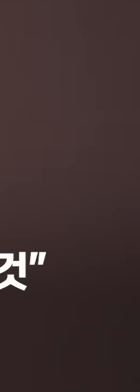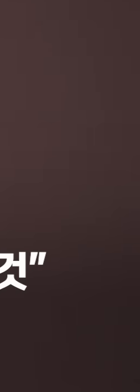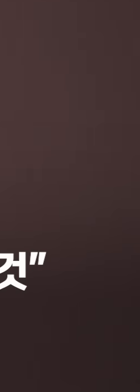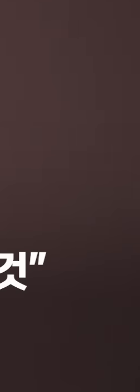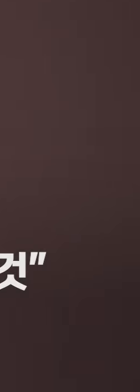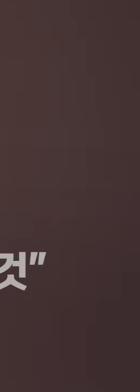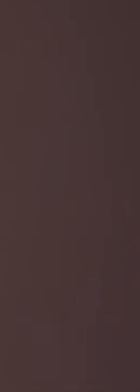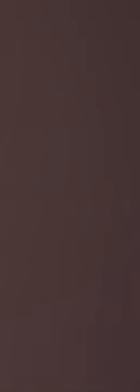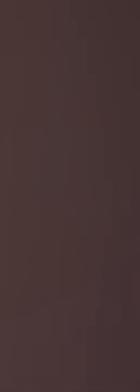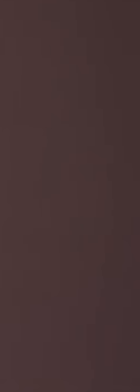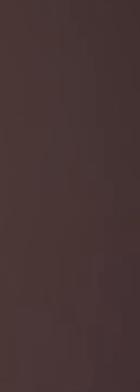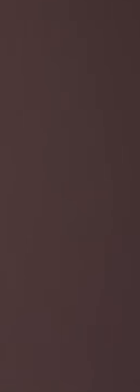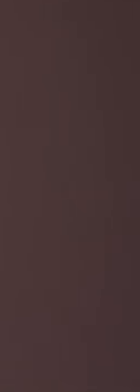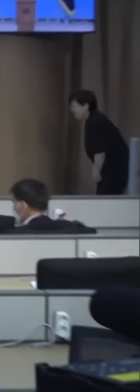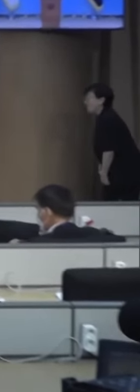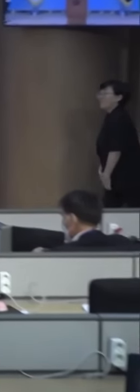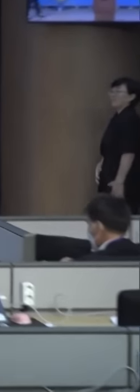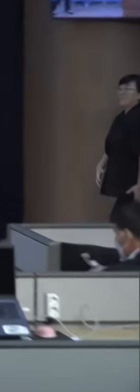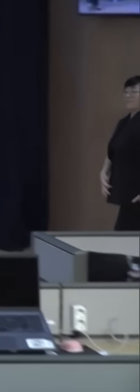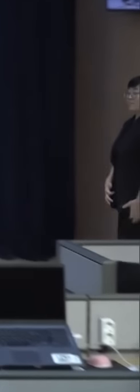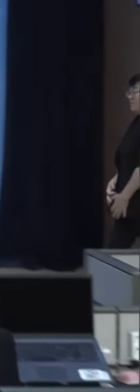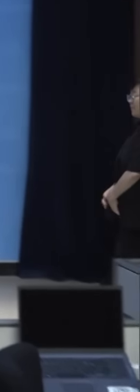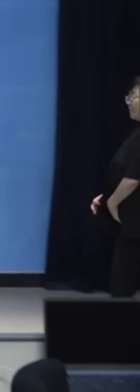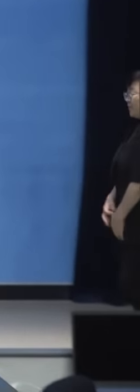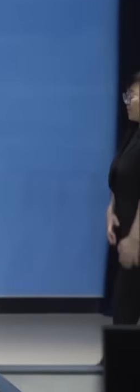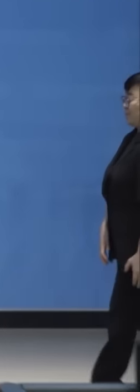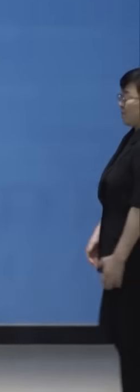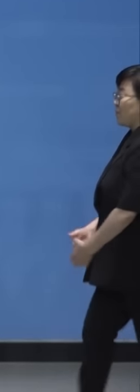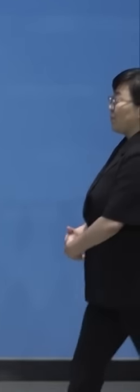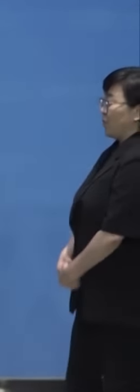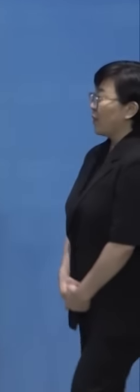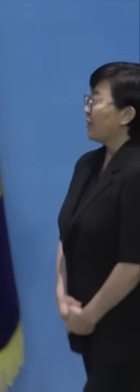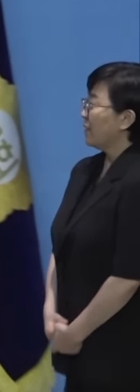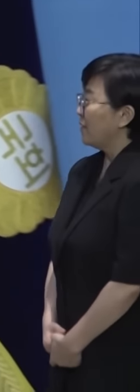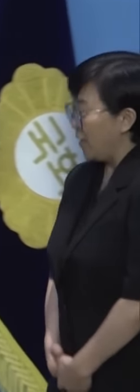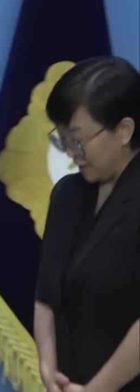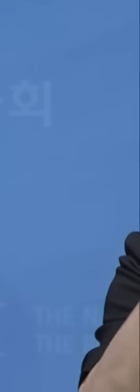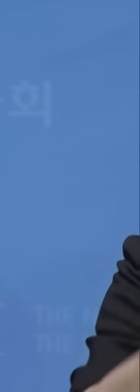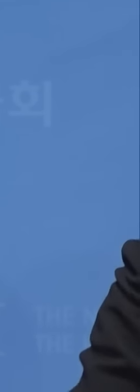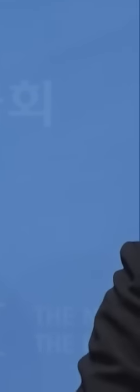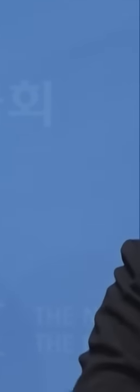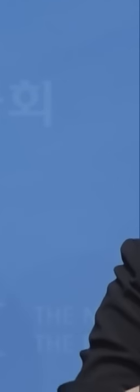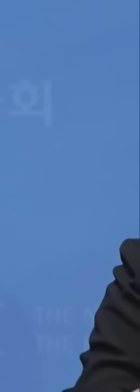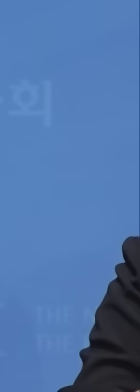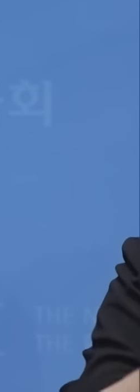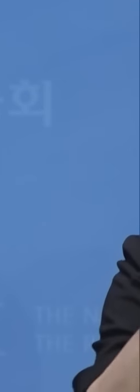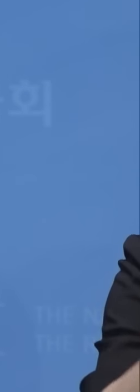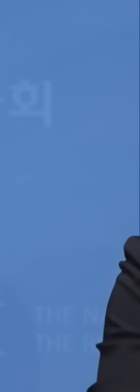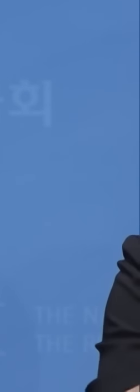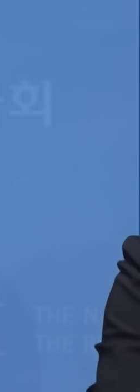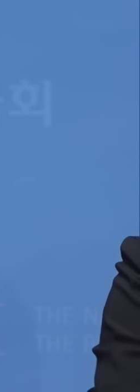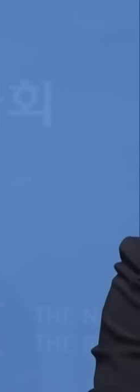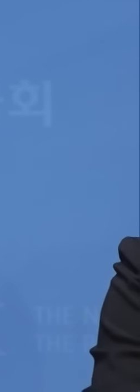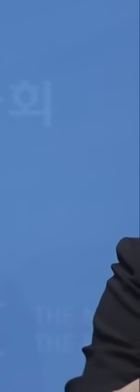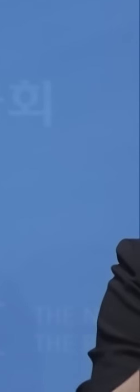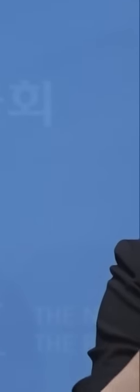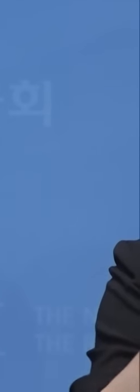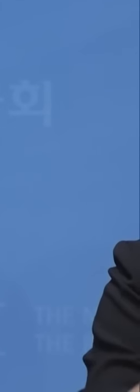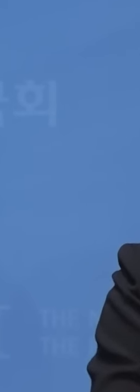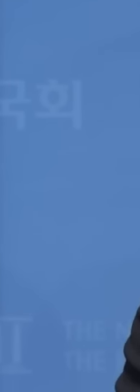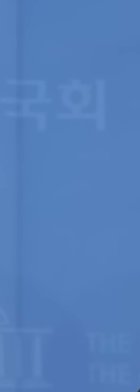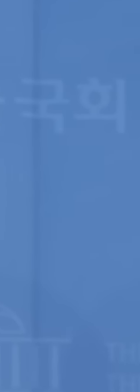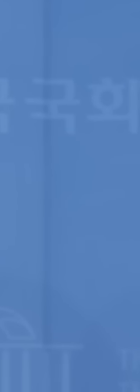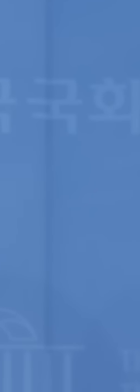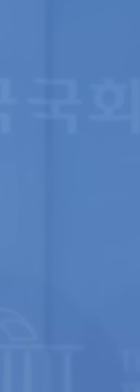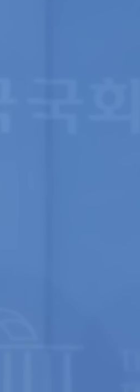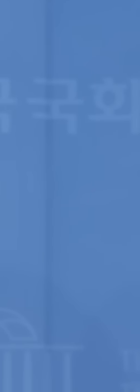이따라 반발하고 나섰습니다 민주당 이소영 의원은 SNS 통해 검사 독재가 없었다면 김건희 여사가 감옥에